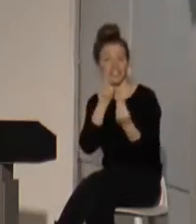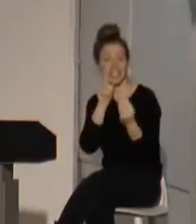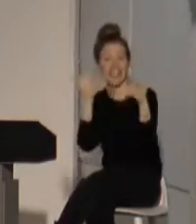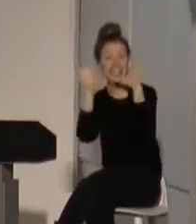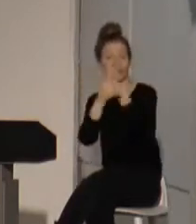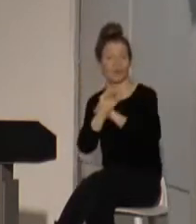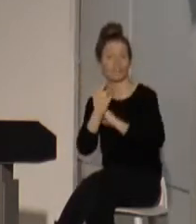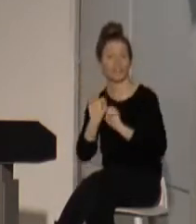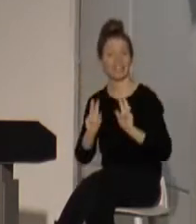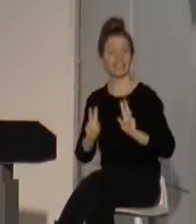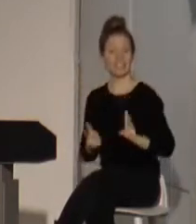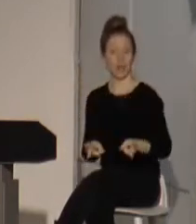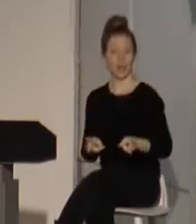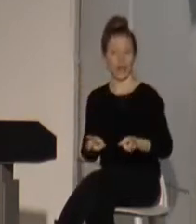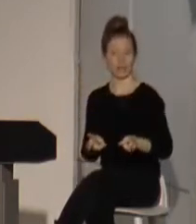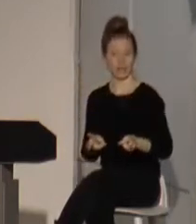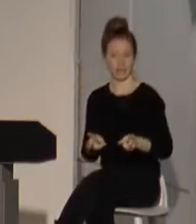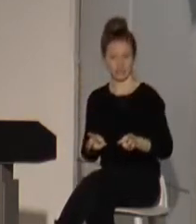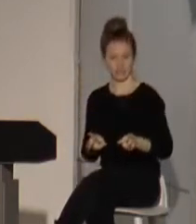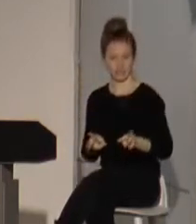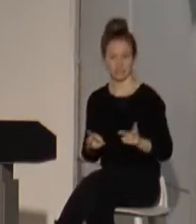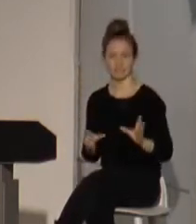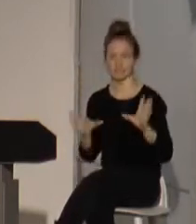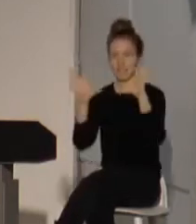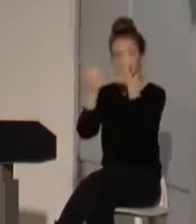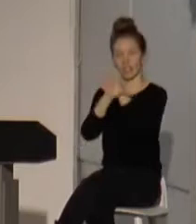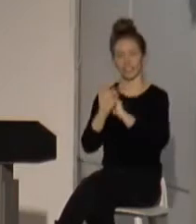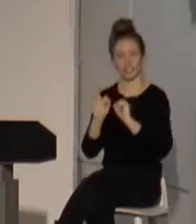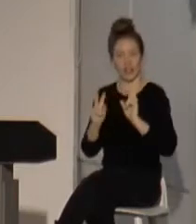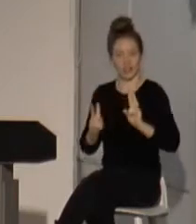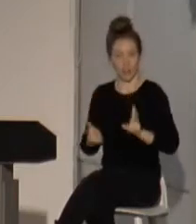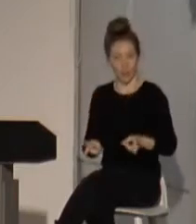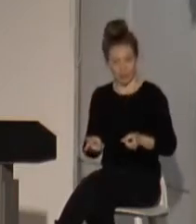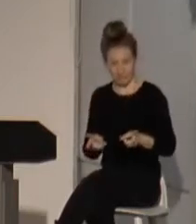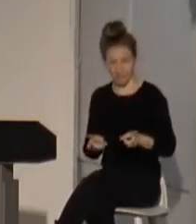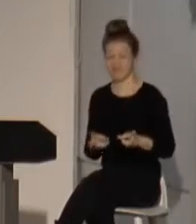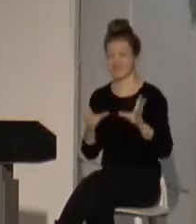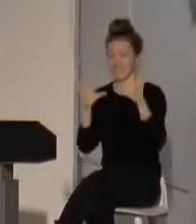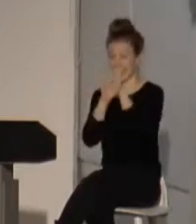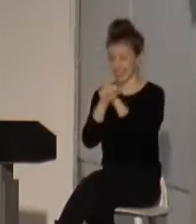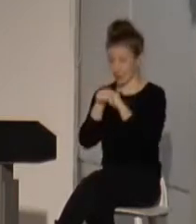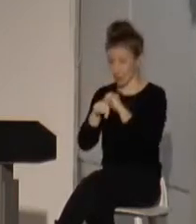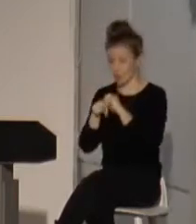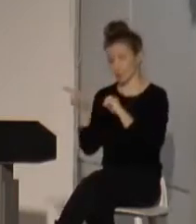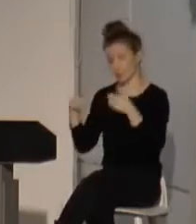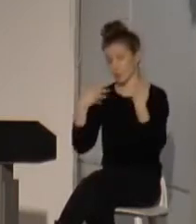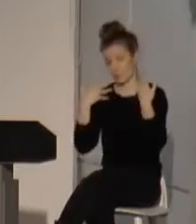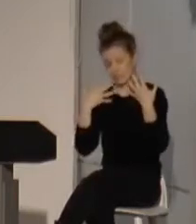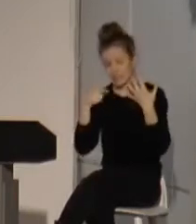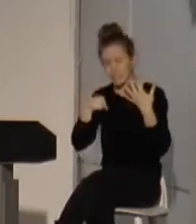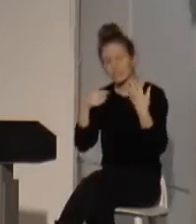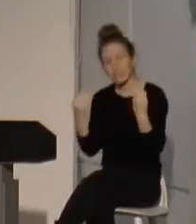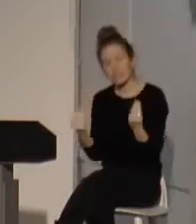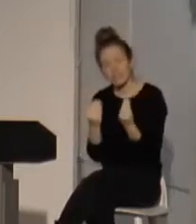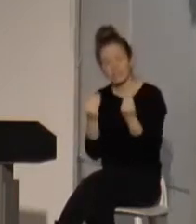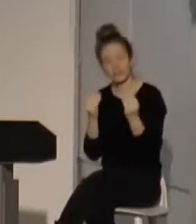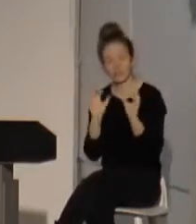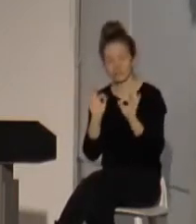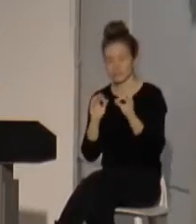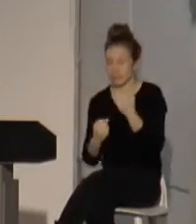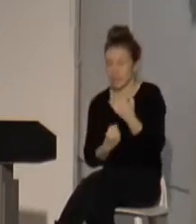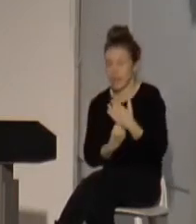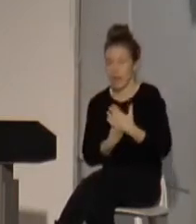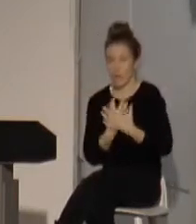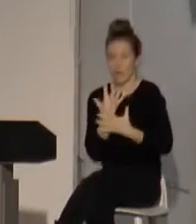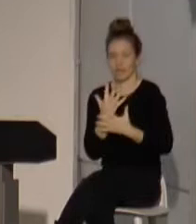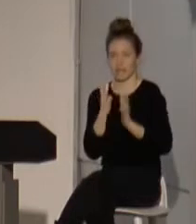יכולת, ideology of ability. והאידיאולוגיה הזאת, הוא מסביר לנו, היא משהו שמאוד מכונן את ההגדרה